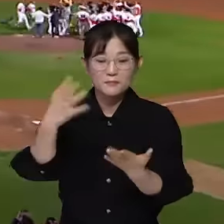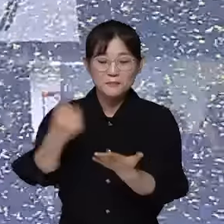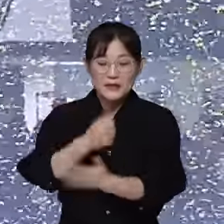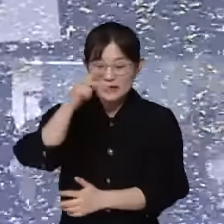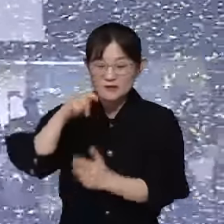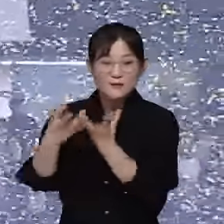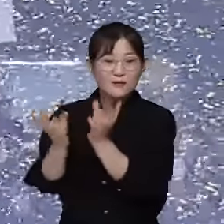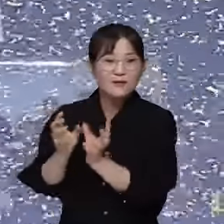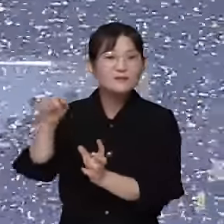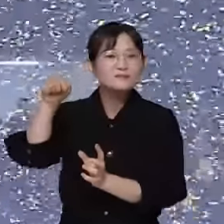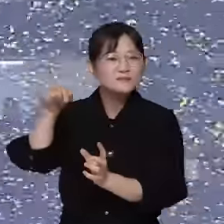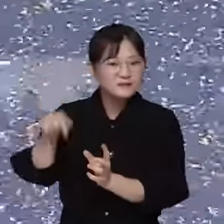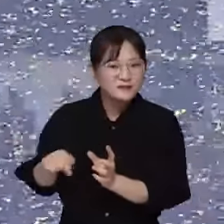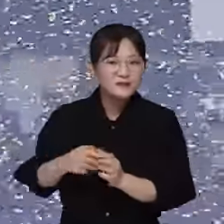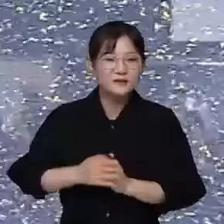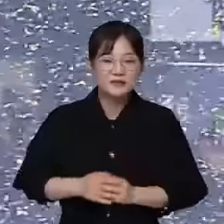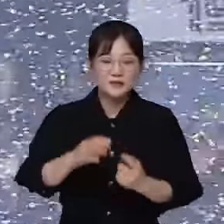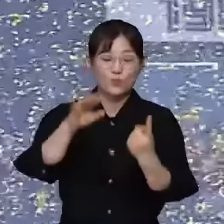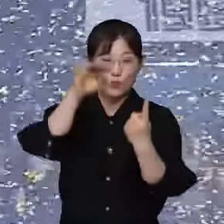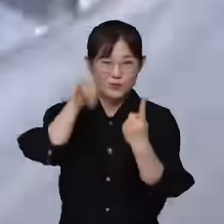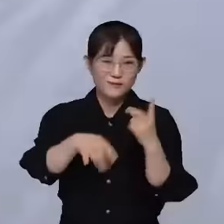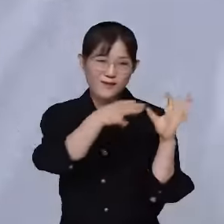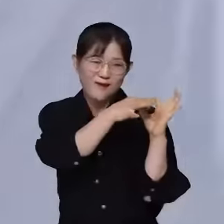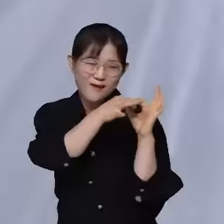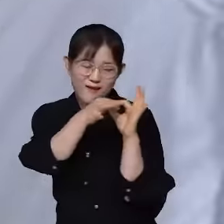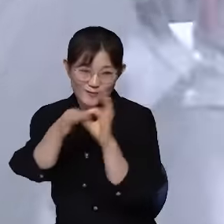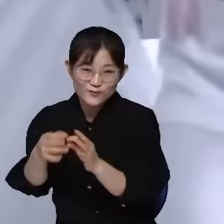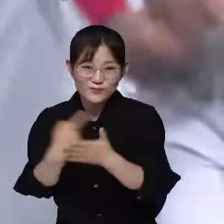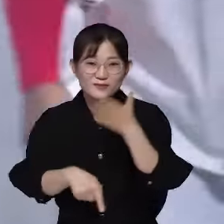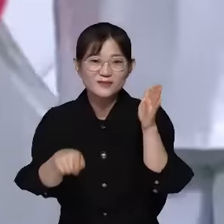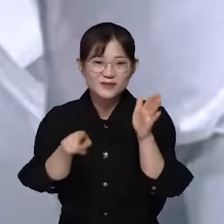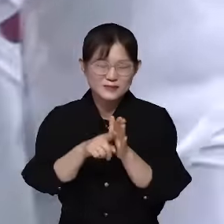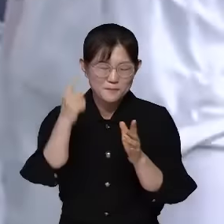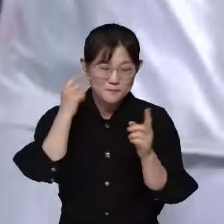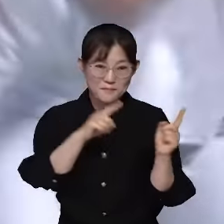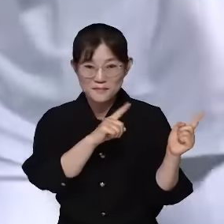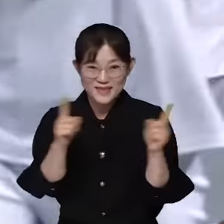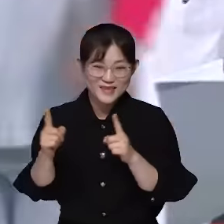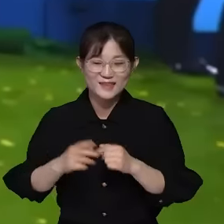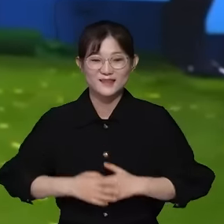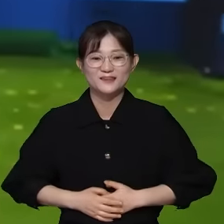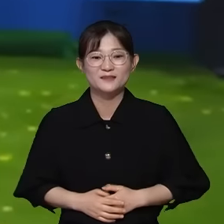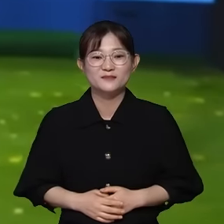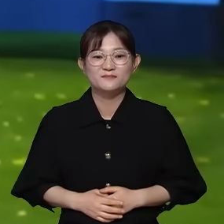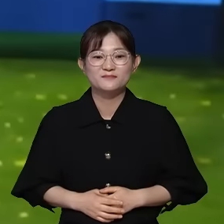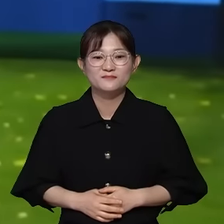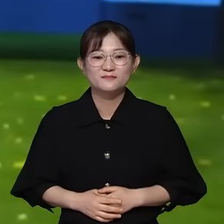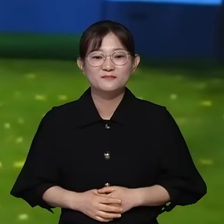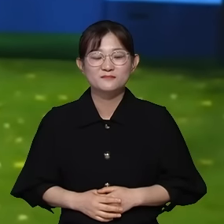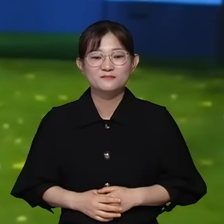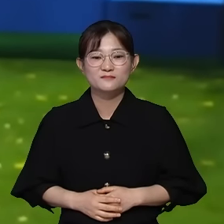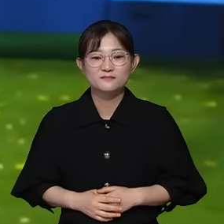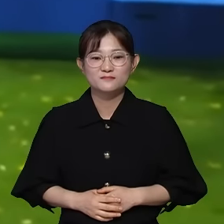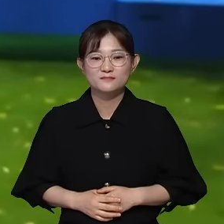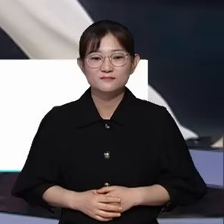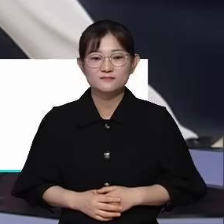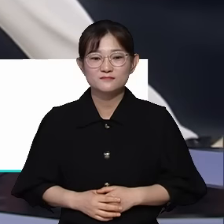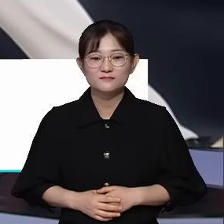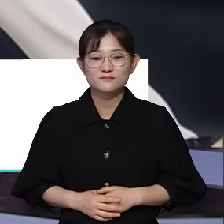기아가 호랑이 군단 왕조 구축을 위한 시동에 들어갔습니다. KBC 정의진입니다.